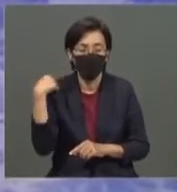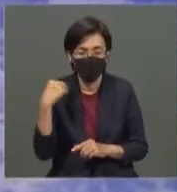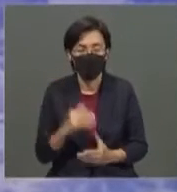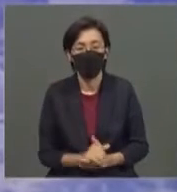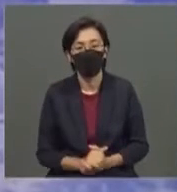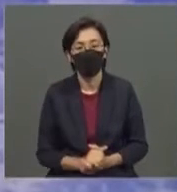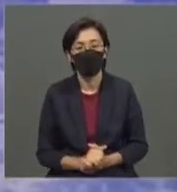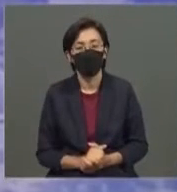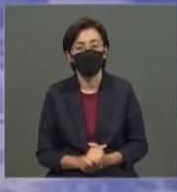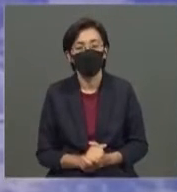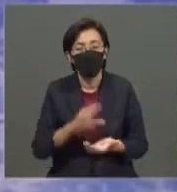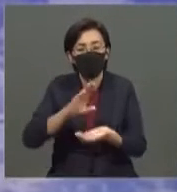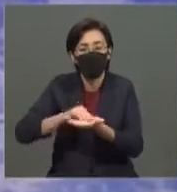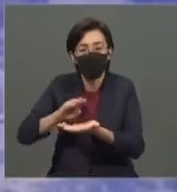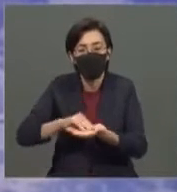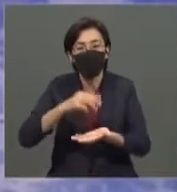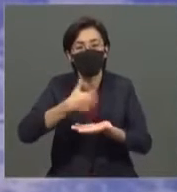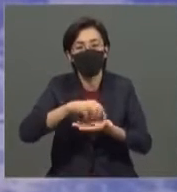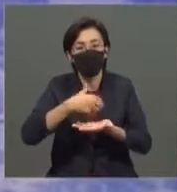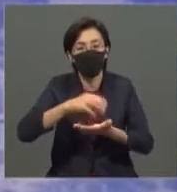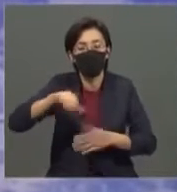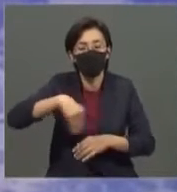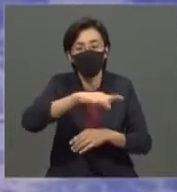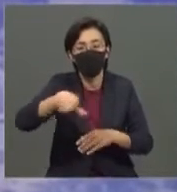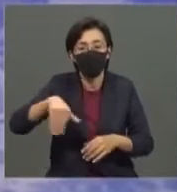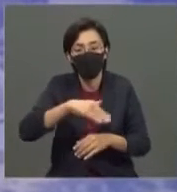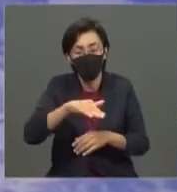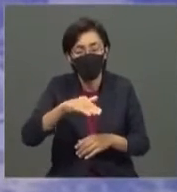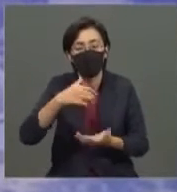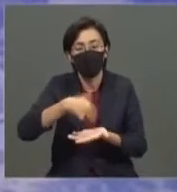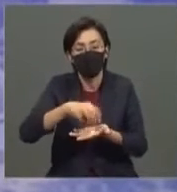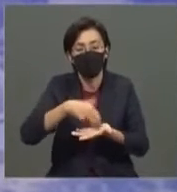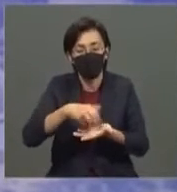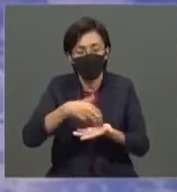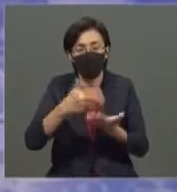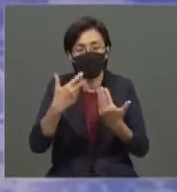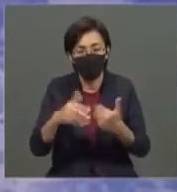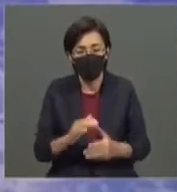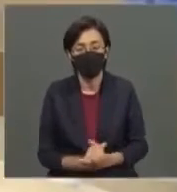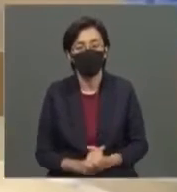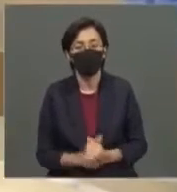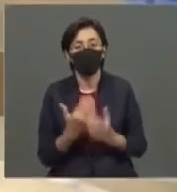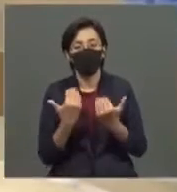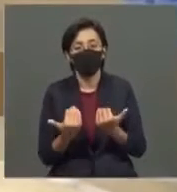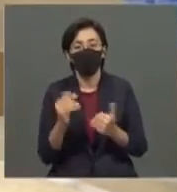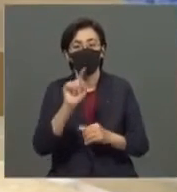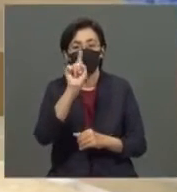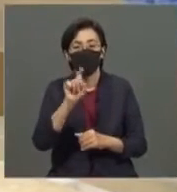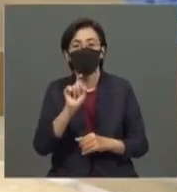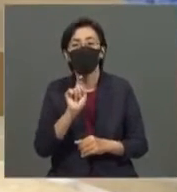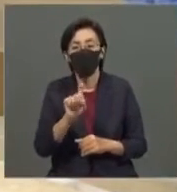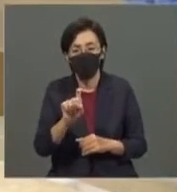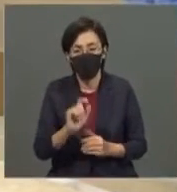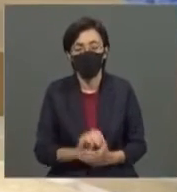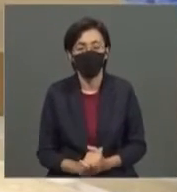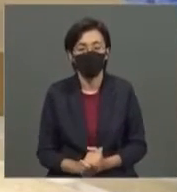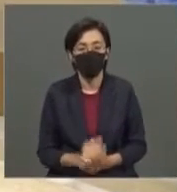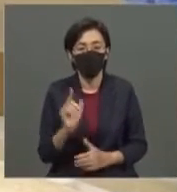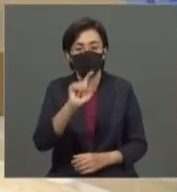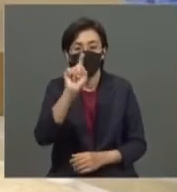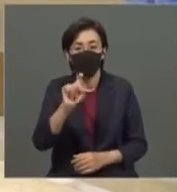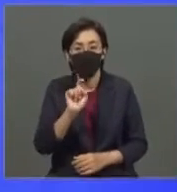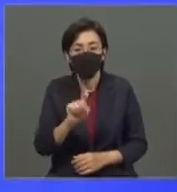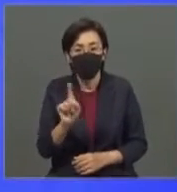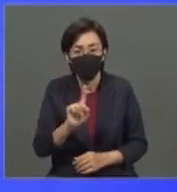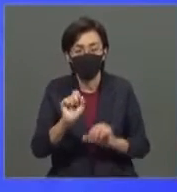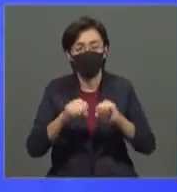มนี่ชุดข้อมูลที่กลับเรียนให้พี่น้องประชาชนได้ทราบประมาณนี้ครับครับ วันนี้มีประเด็นคำถามนะคะเป็นคำถามจ